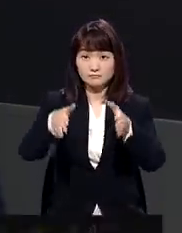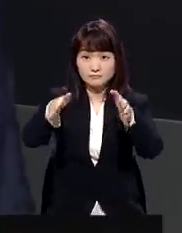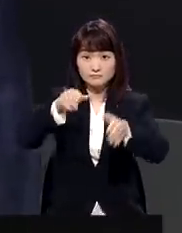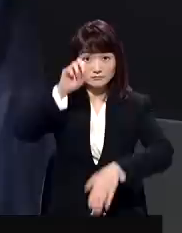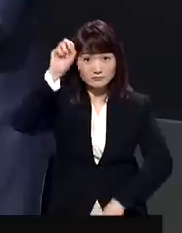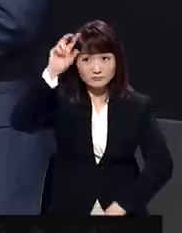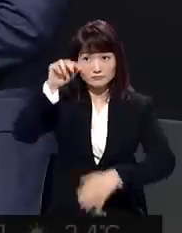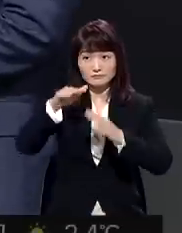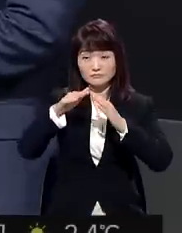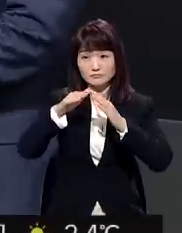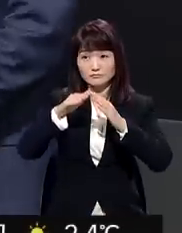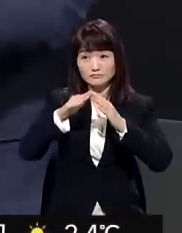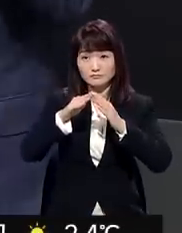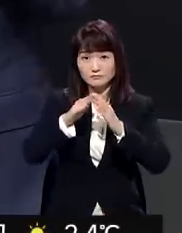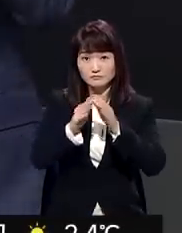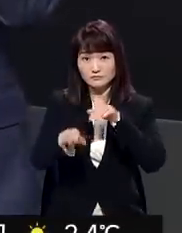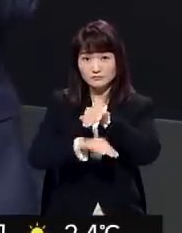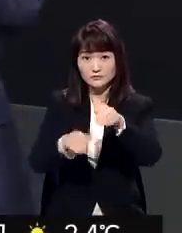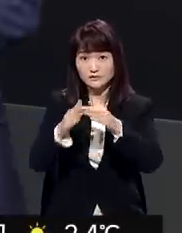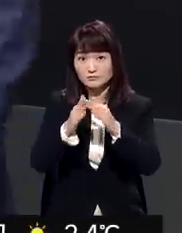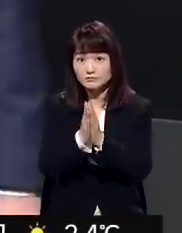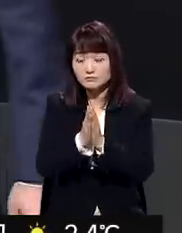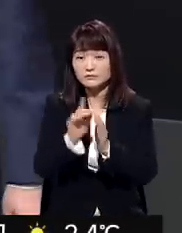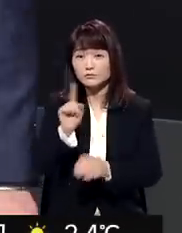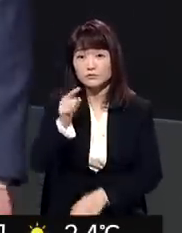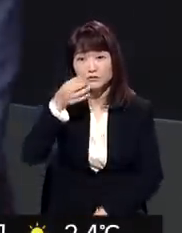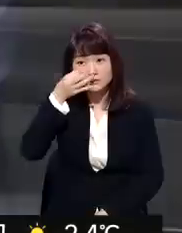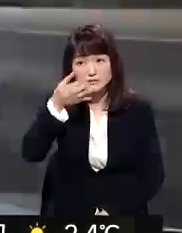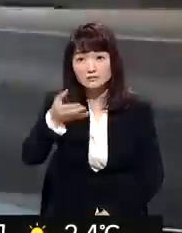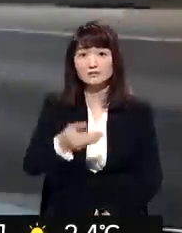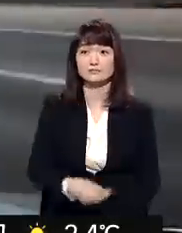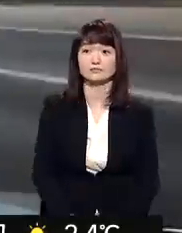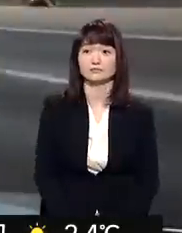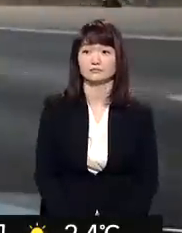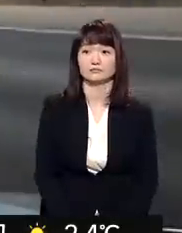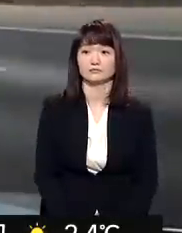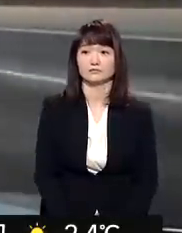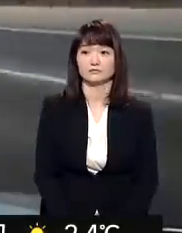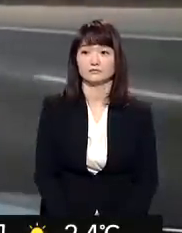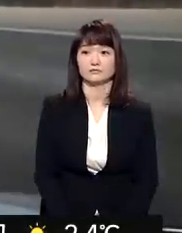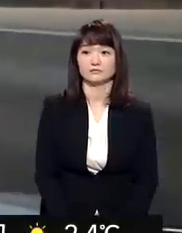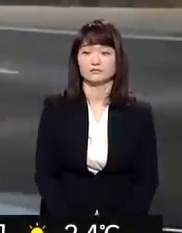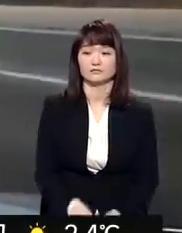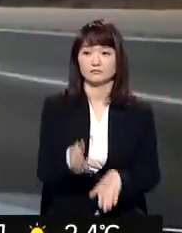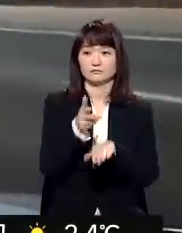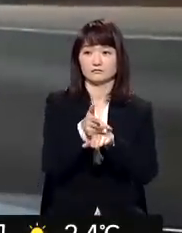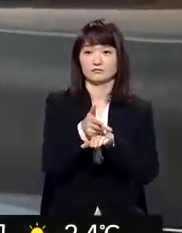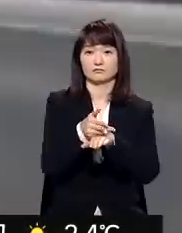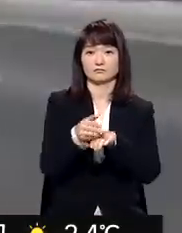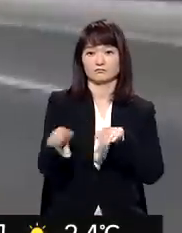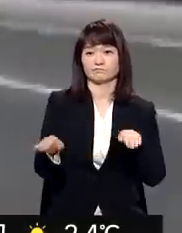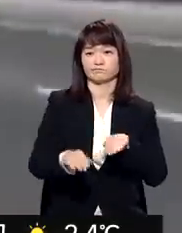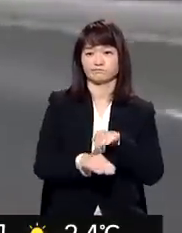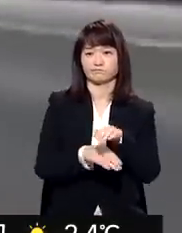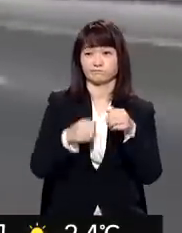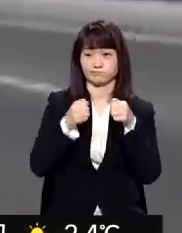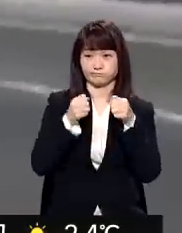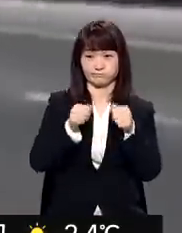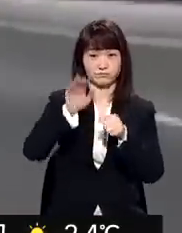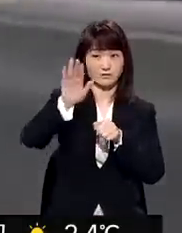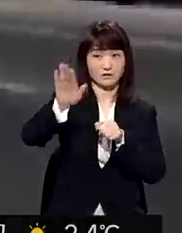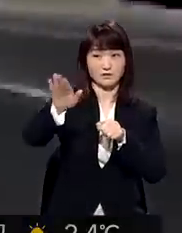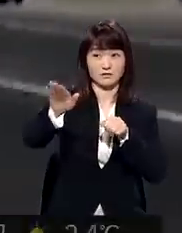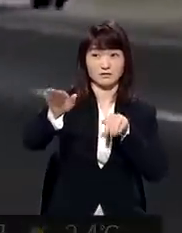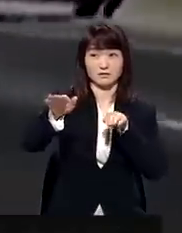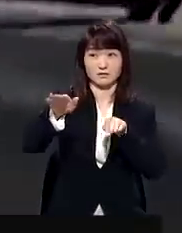도로가 갑자기 폐차장으로입니다 영상 보시죠 자 블박차 잘 달리고 있어요 자 그런데 저